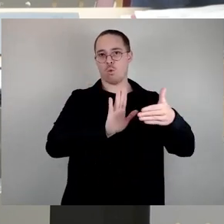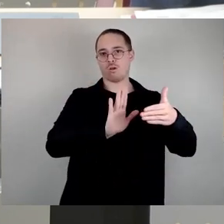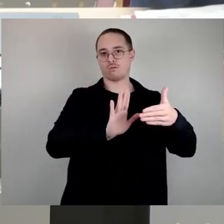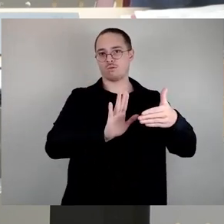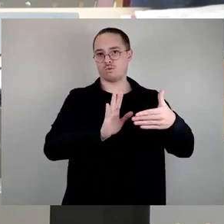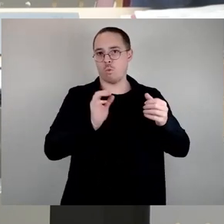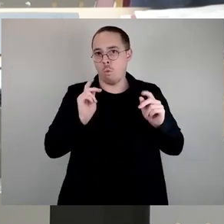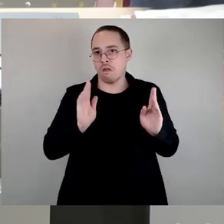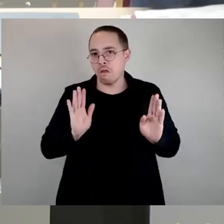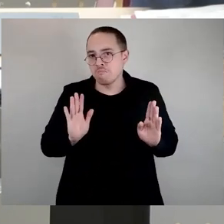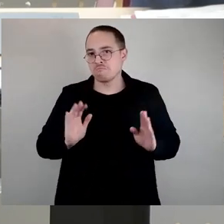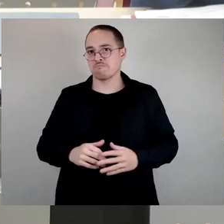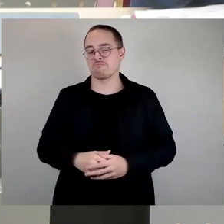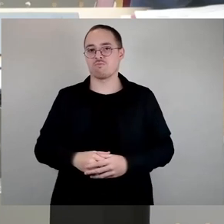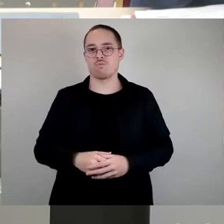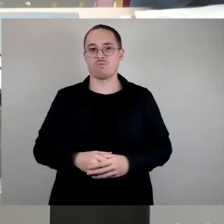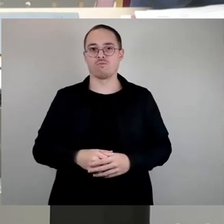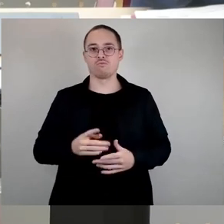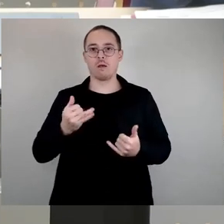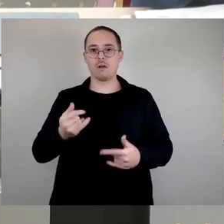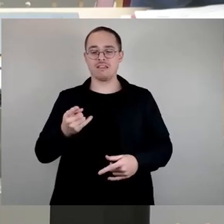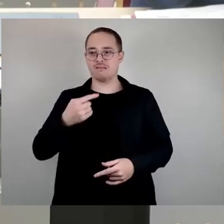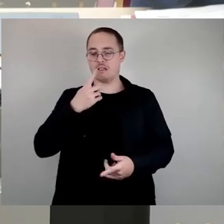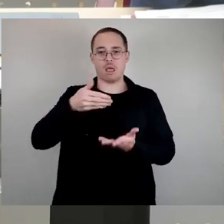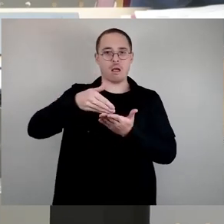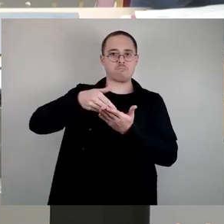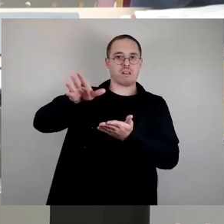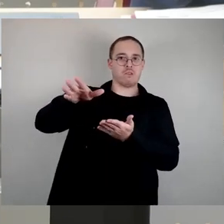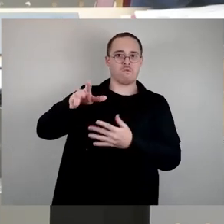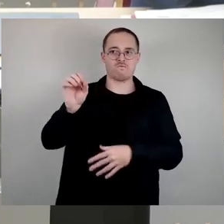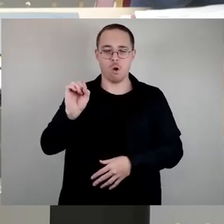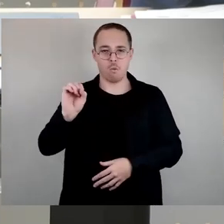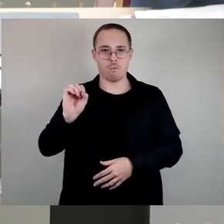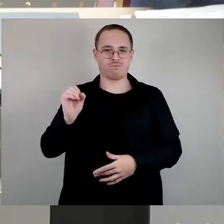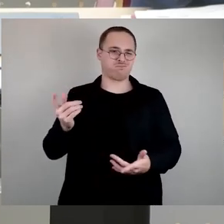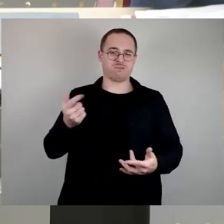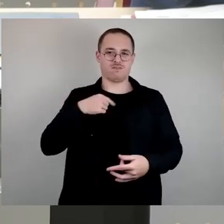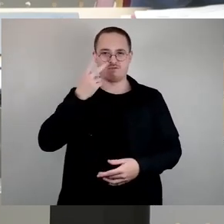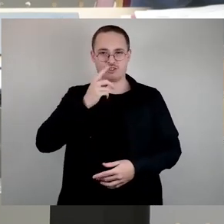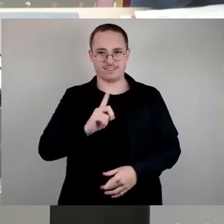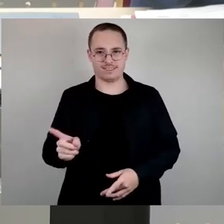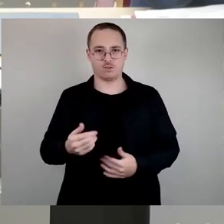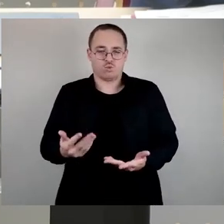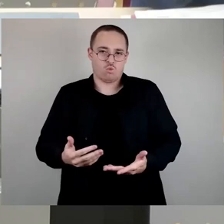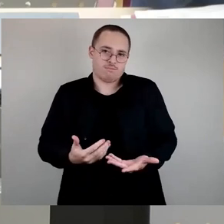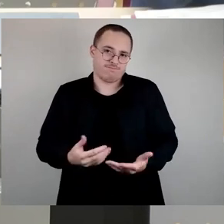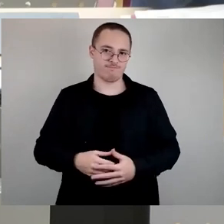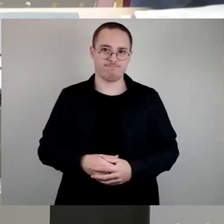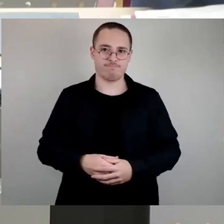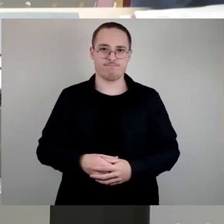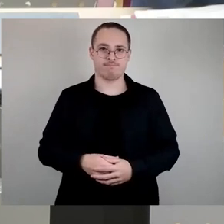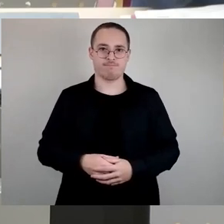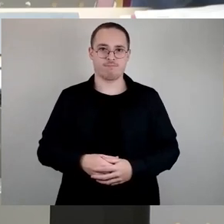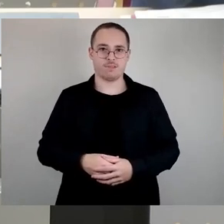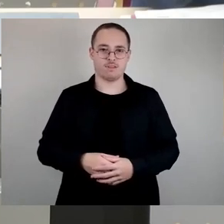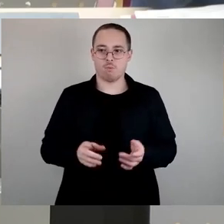gehört, hier eine Ablehnung auszusprechen, ohne im Prinzip auch in den Ausschüssen, dass da mal eine andere Vision gekommen wäre. Das war nicht so. Es ist immer gesagt worden, ja,